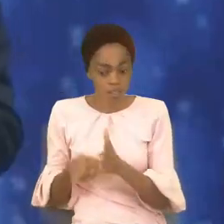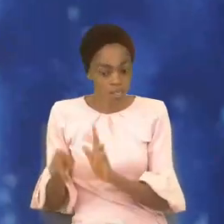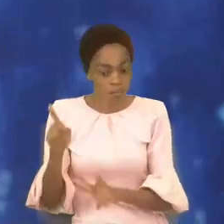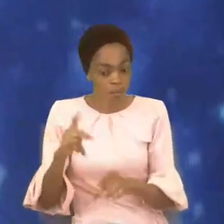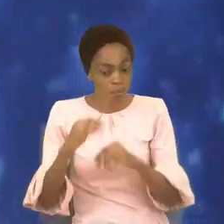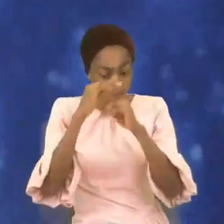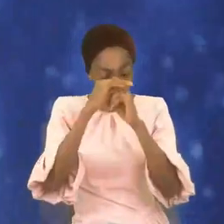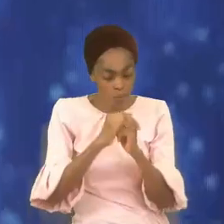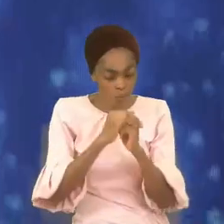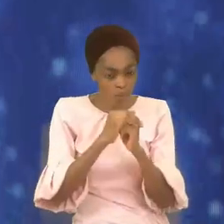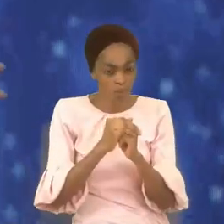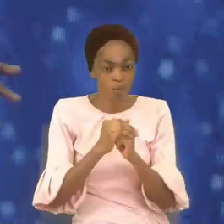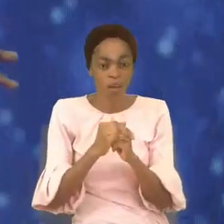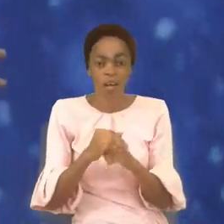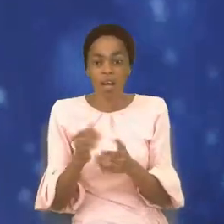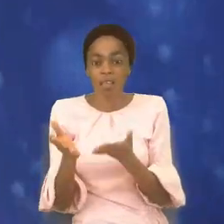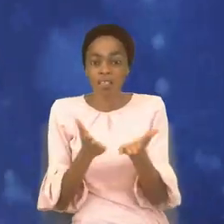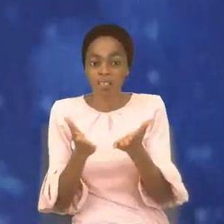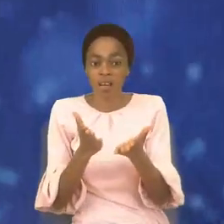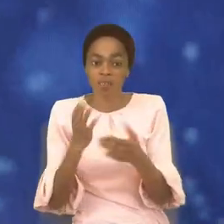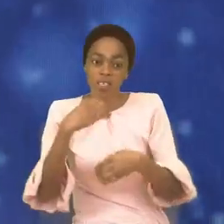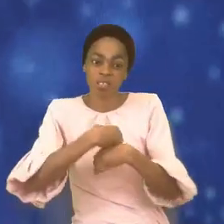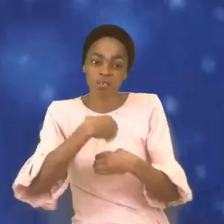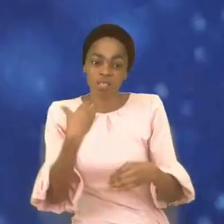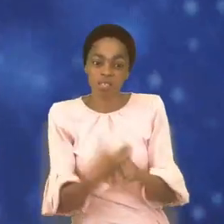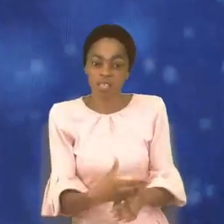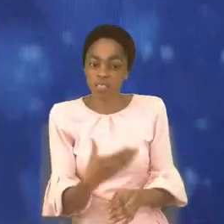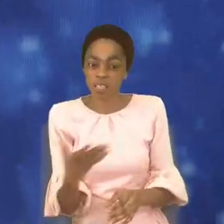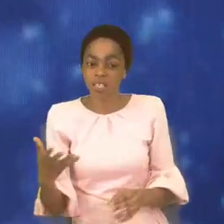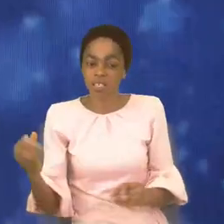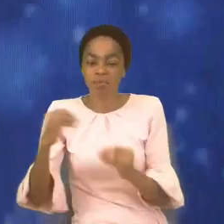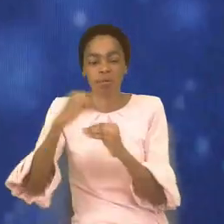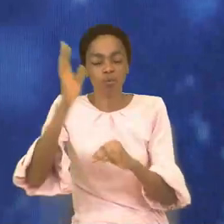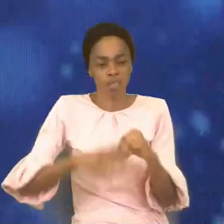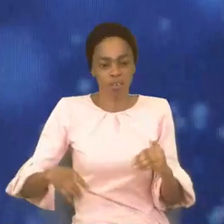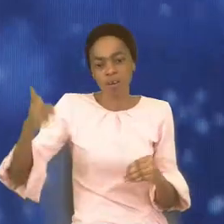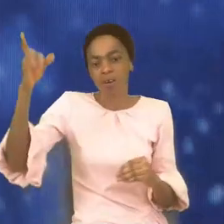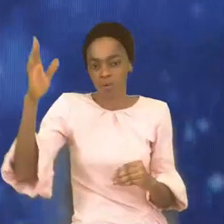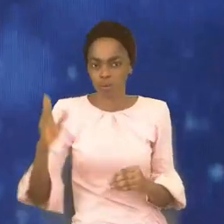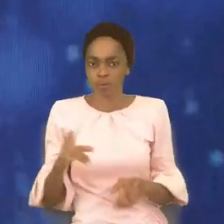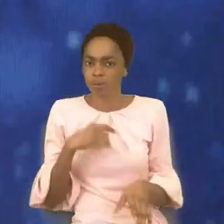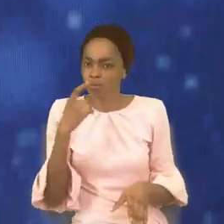la créature au lieu du créateur. Qui adores-tu?